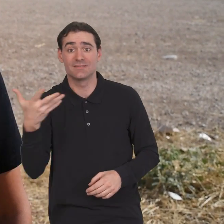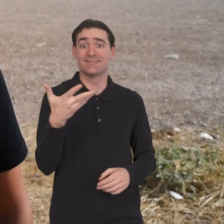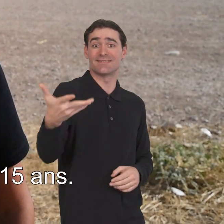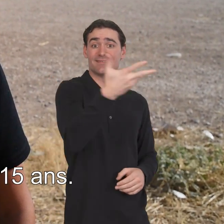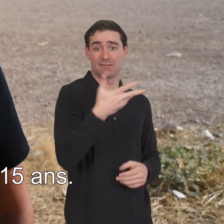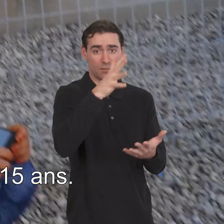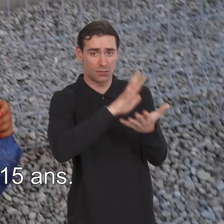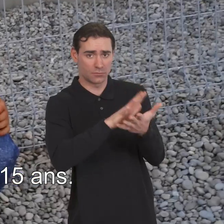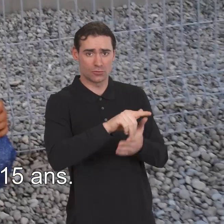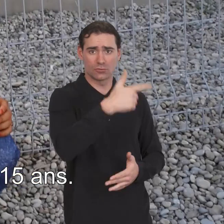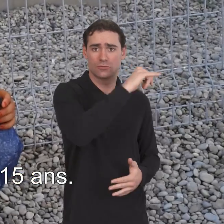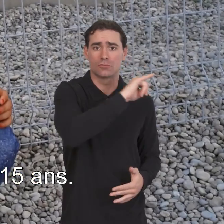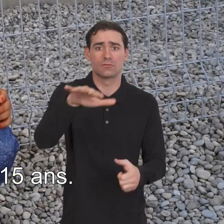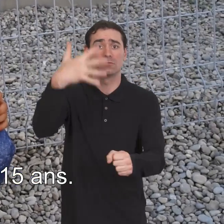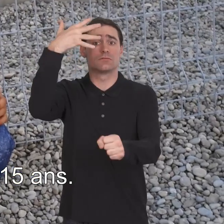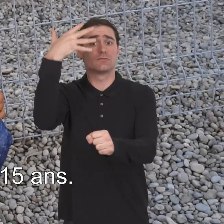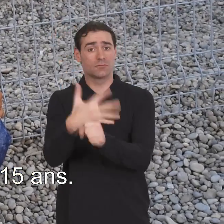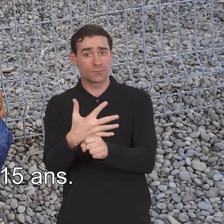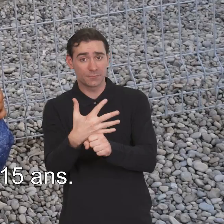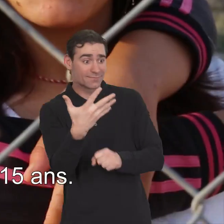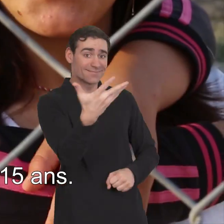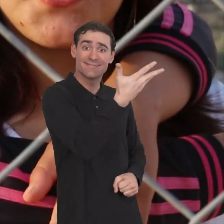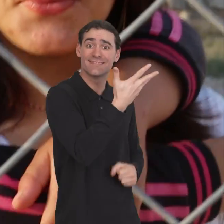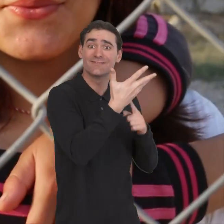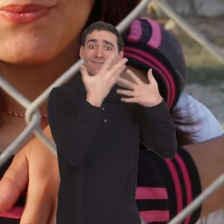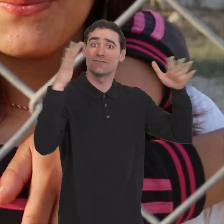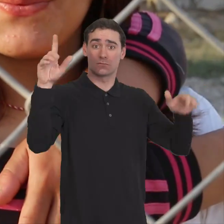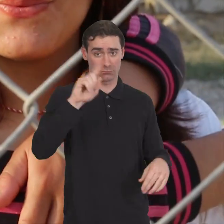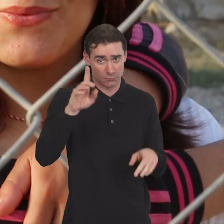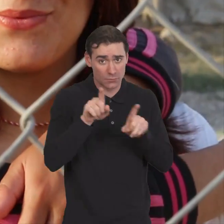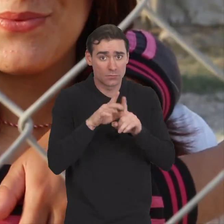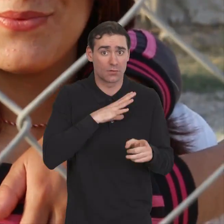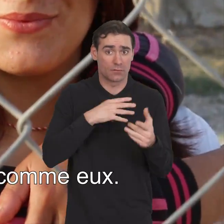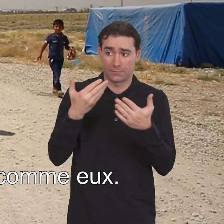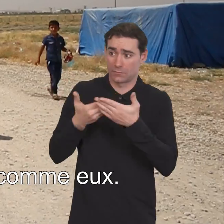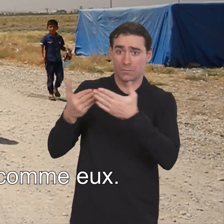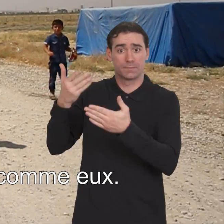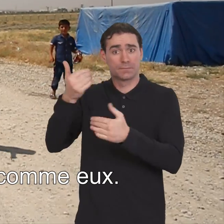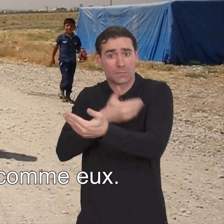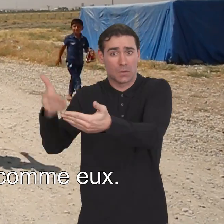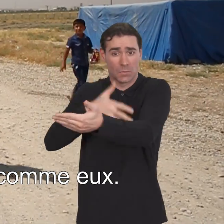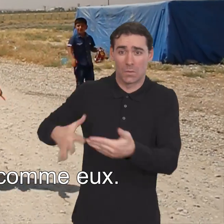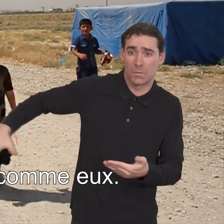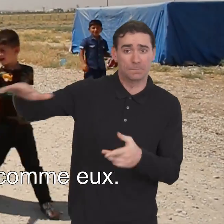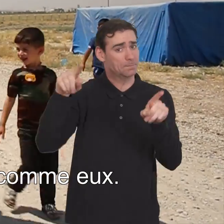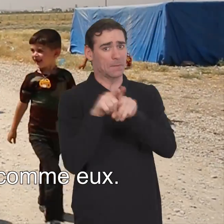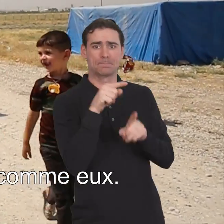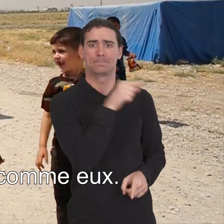Ils sont 5 et ont entre 12 et 15 ans. Mais ils sont aussi des millions comme eux.